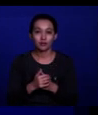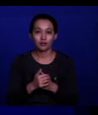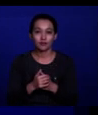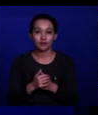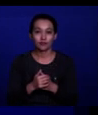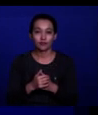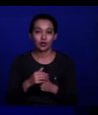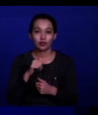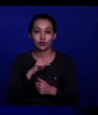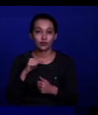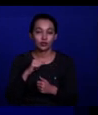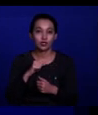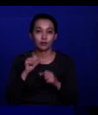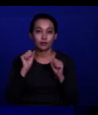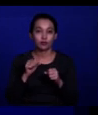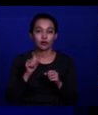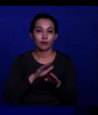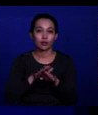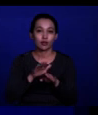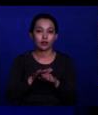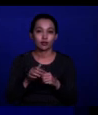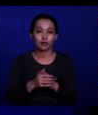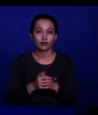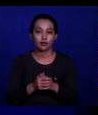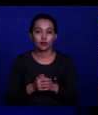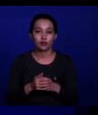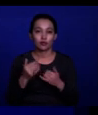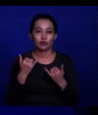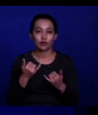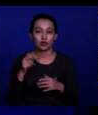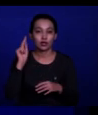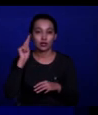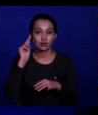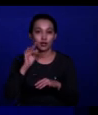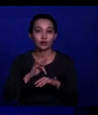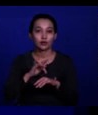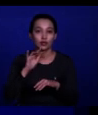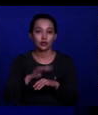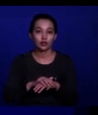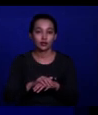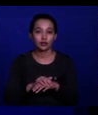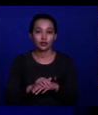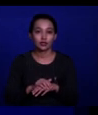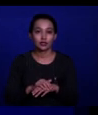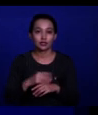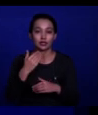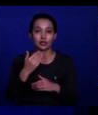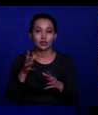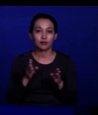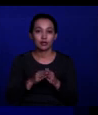buni uddalaysiz. Mana aziz o'quvchilar, bugungi darsimiz ham o'z nihoyasiga yetdi. Sizlar